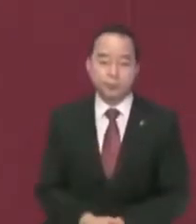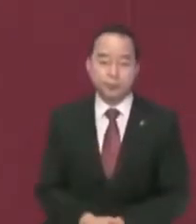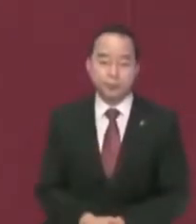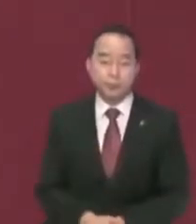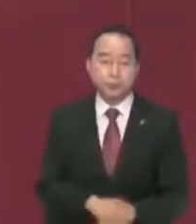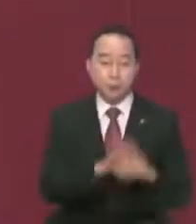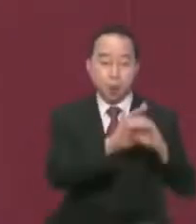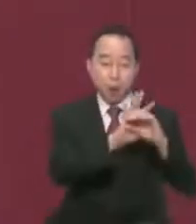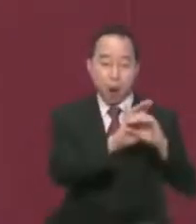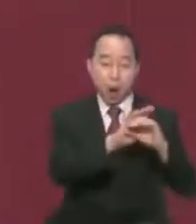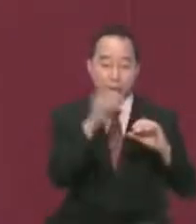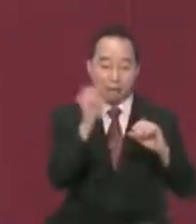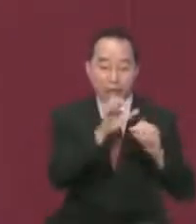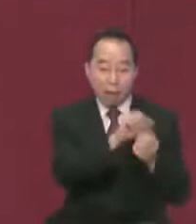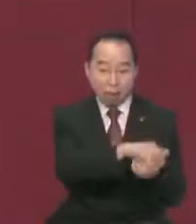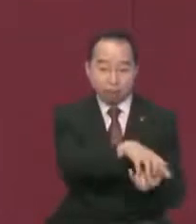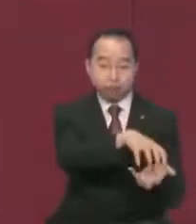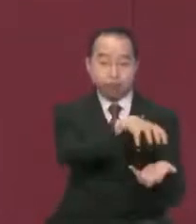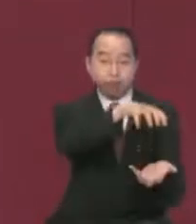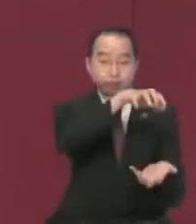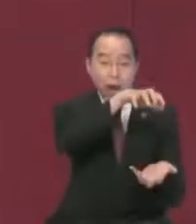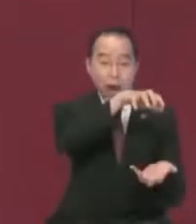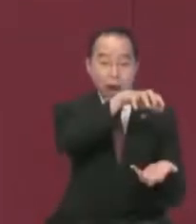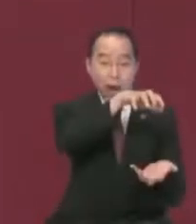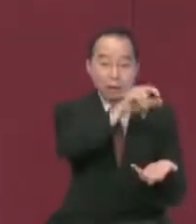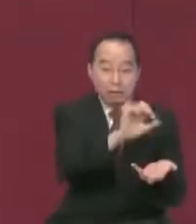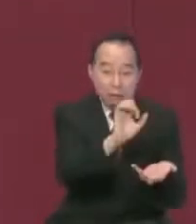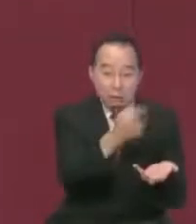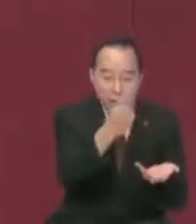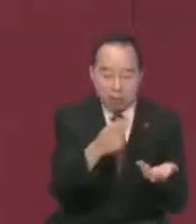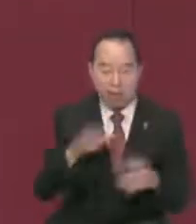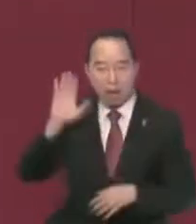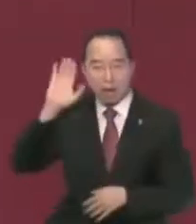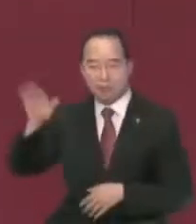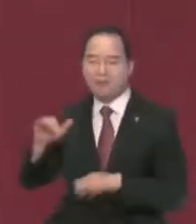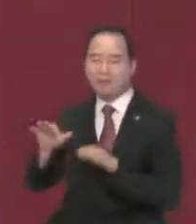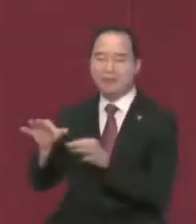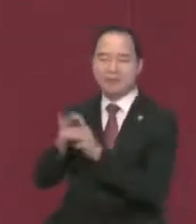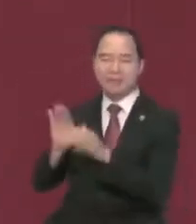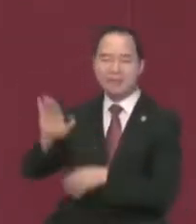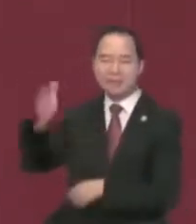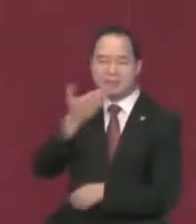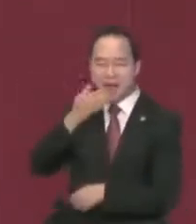코로나 재확산은 3, 4분기 경기 반등의 기대를 꺾고 있습니다.